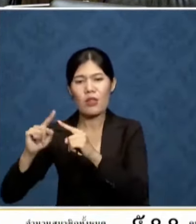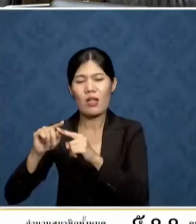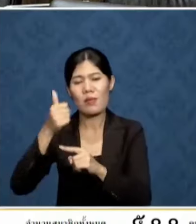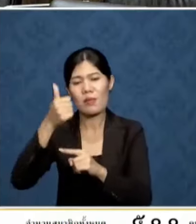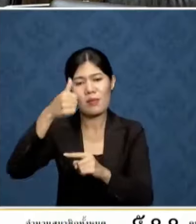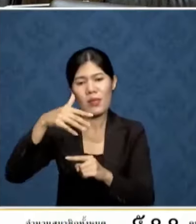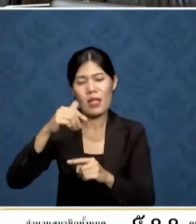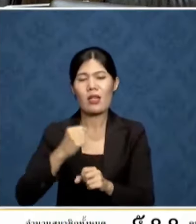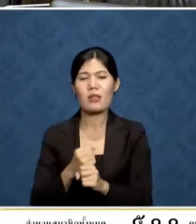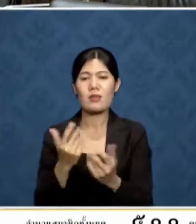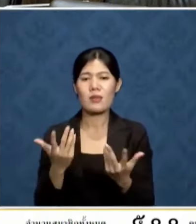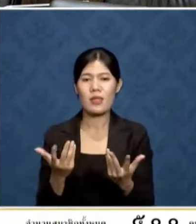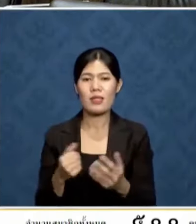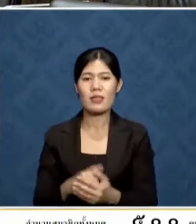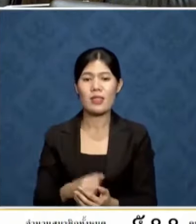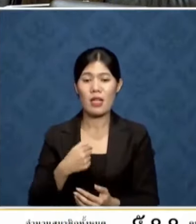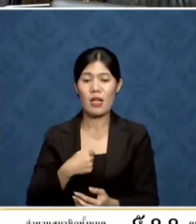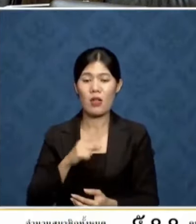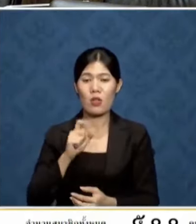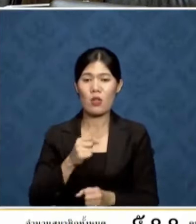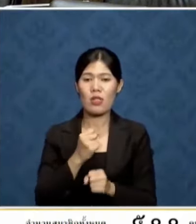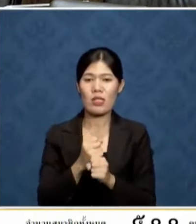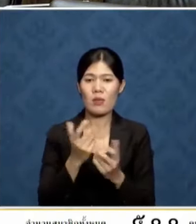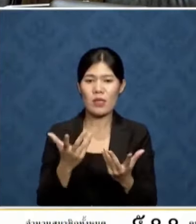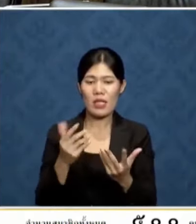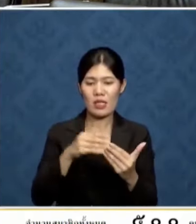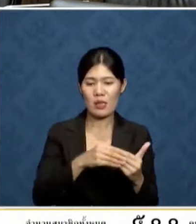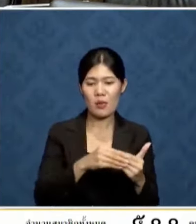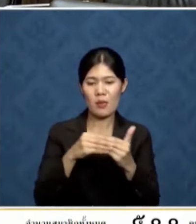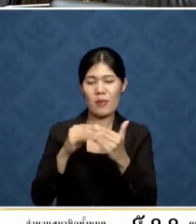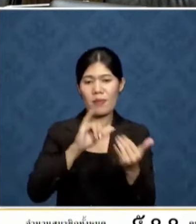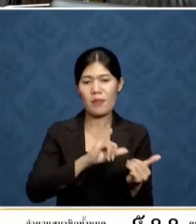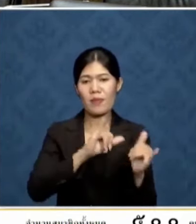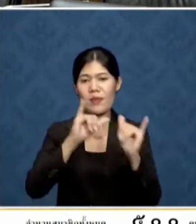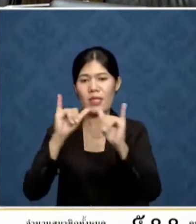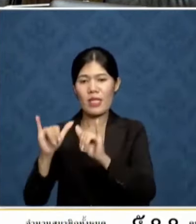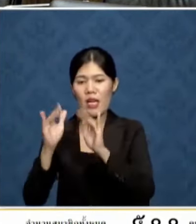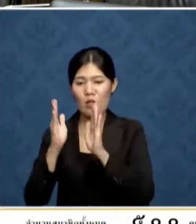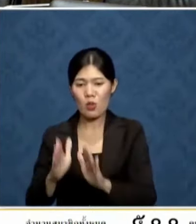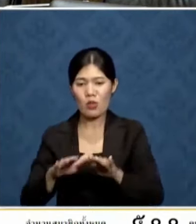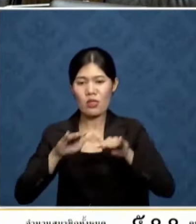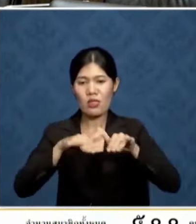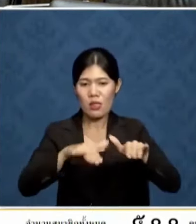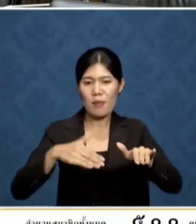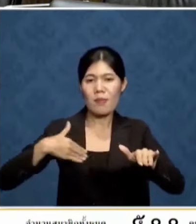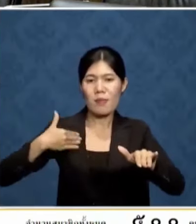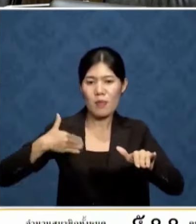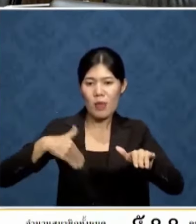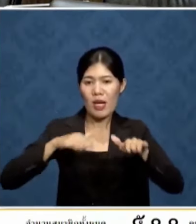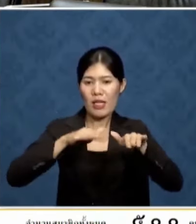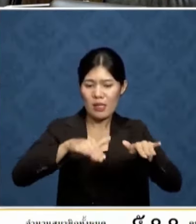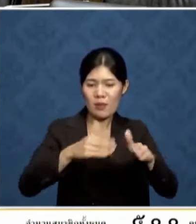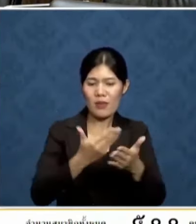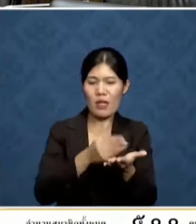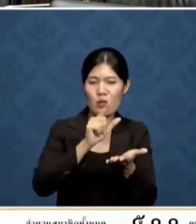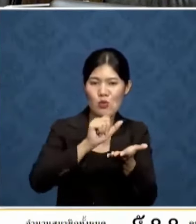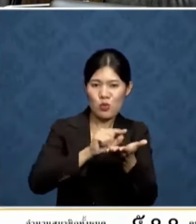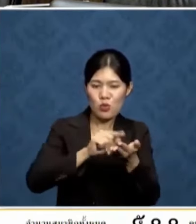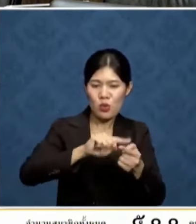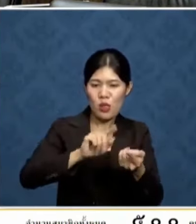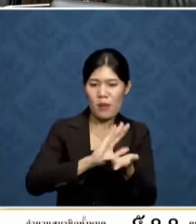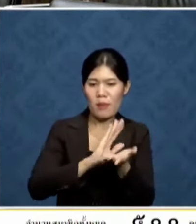ครับคำถามคือเราจะมีอุตสาหกรรมด้านไหนบ้างที่จะทรานเฟอร์แรงงานเหล่านี้ออกไปครับเราจะเปลี่ยนจากโรงงานเย็บผ้าราคาถูกมาเป็นโรงงาน